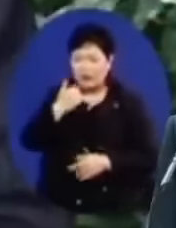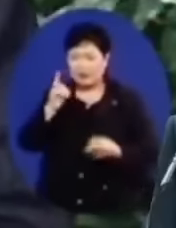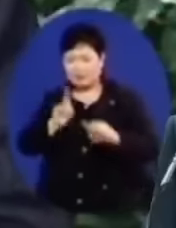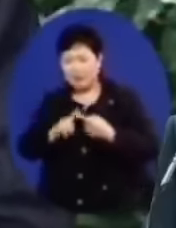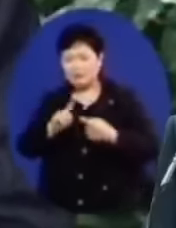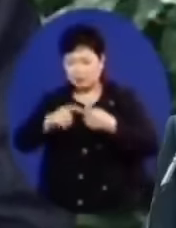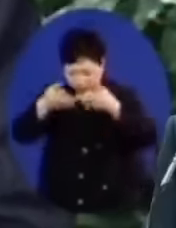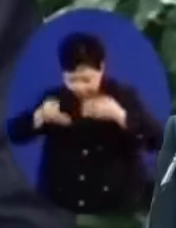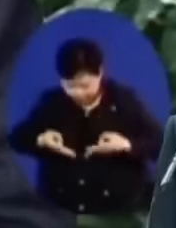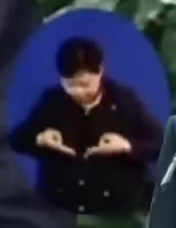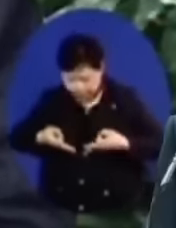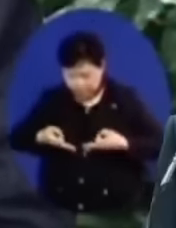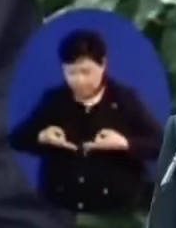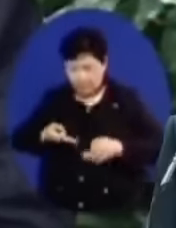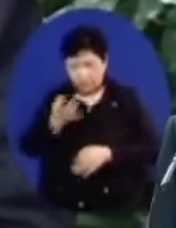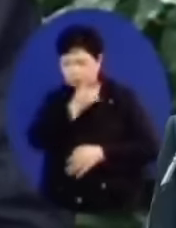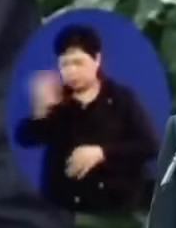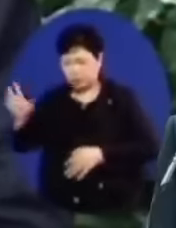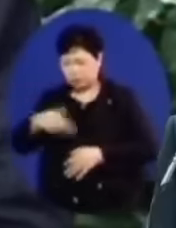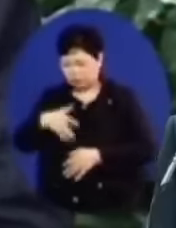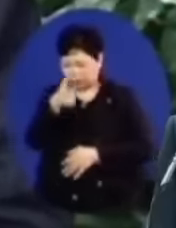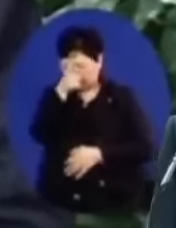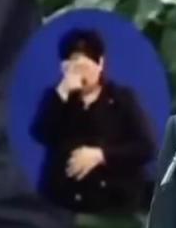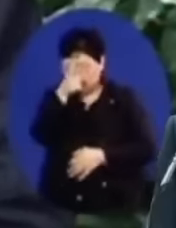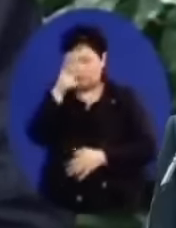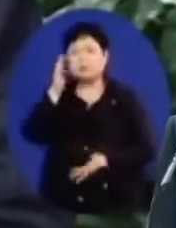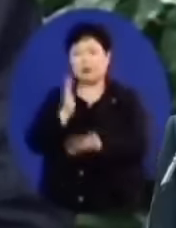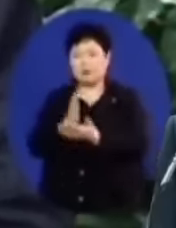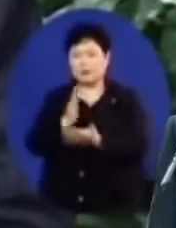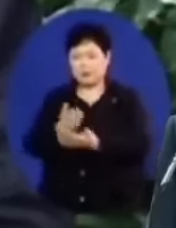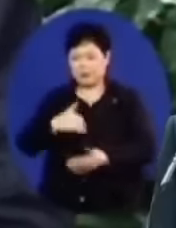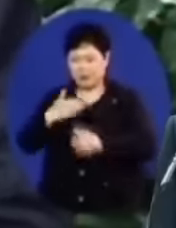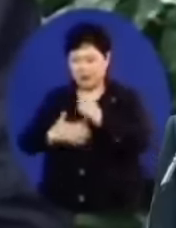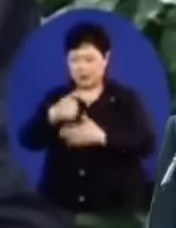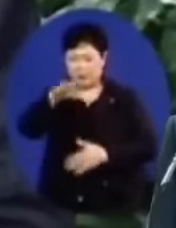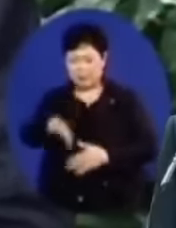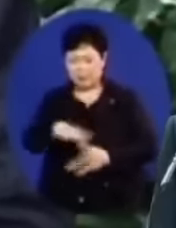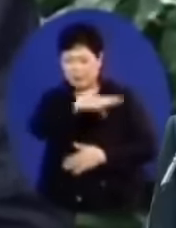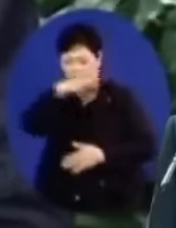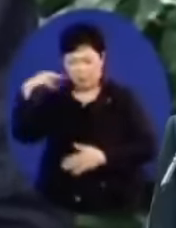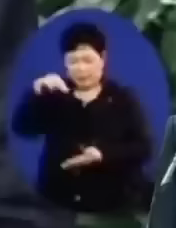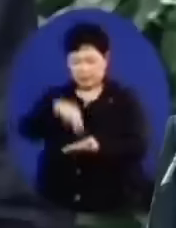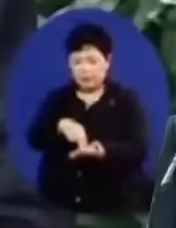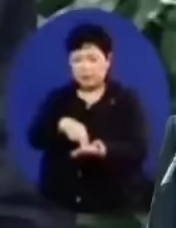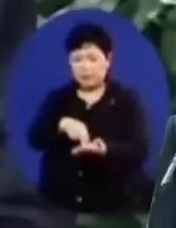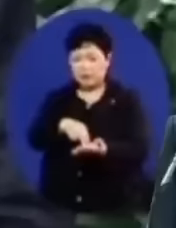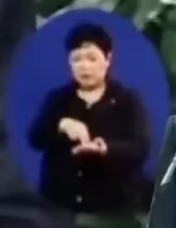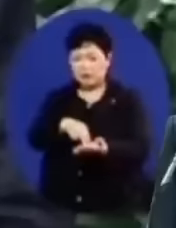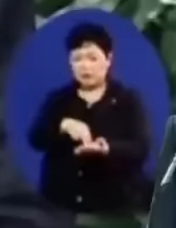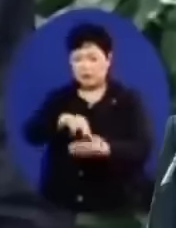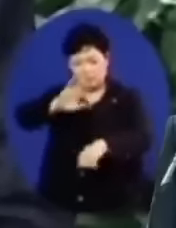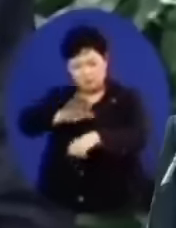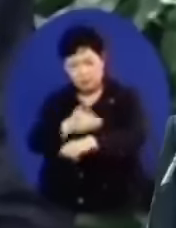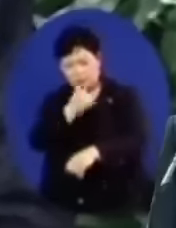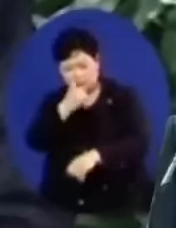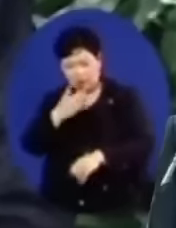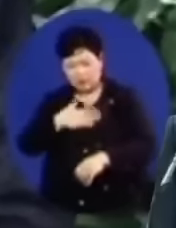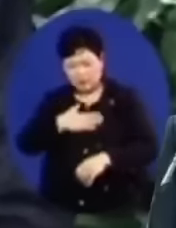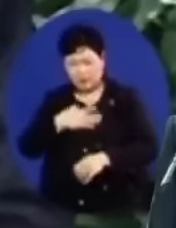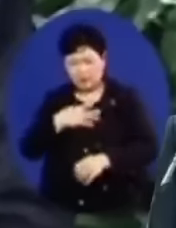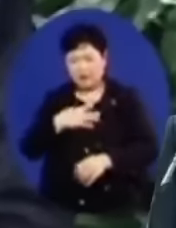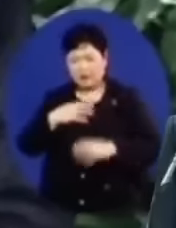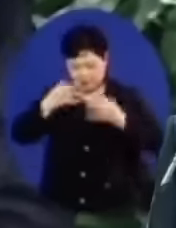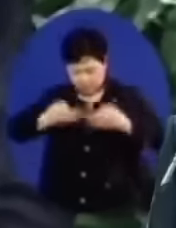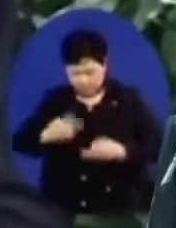알아야 돼요. 무조건하고 자기 고집만 부르지 말고 자기가 하나님 앞에 올바르게 선 사람인지 아닌지 자기 진찰을 해야 되는